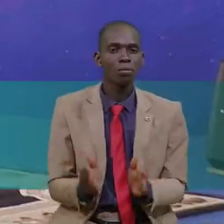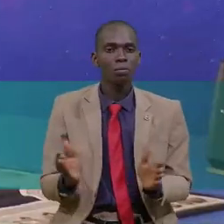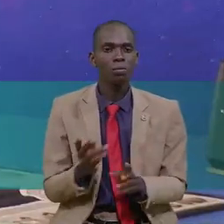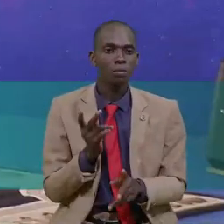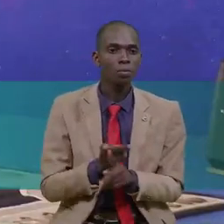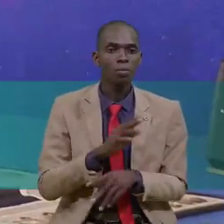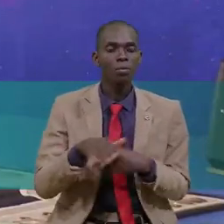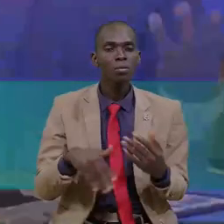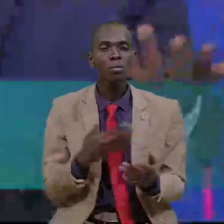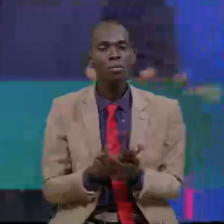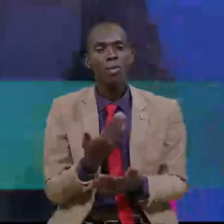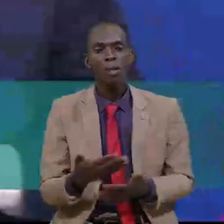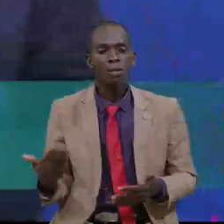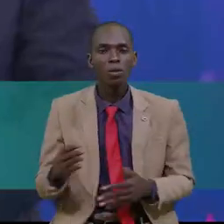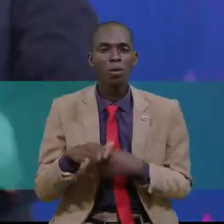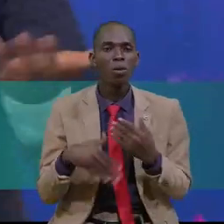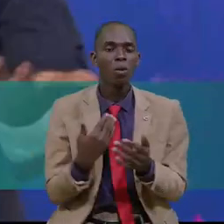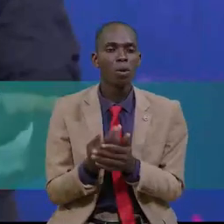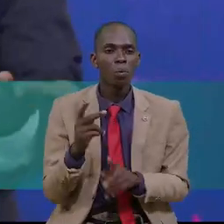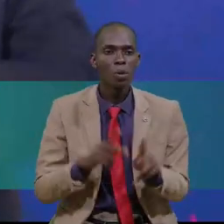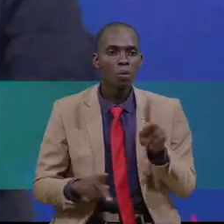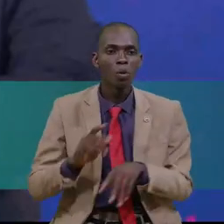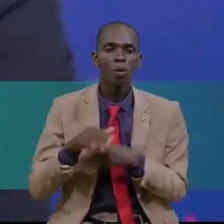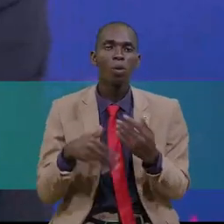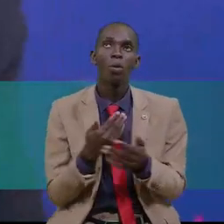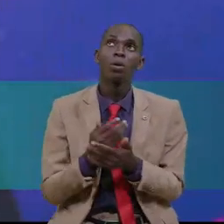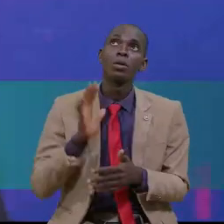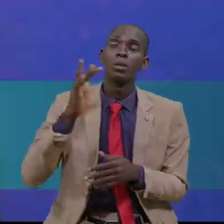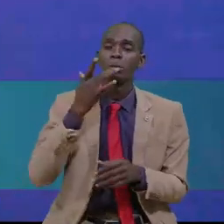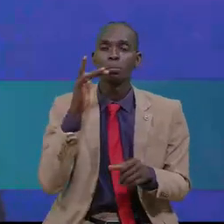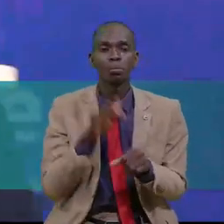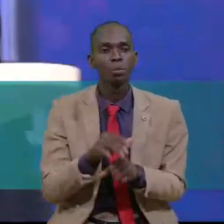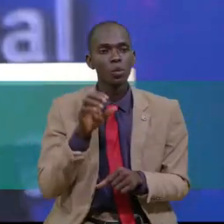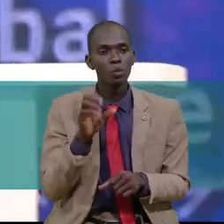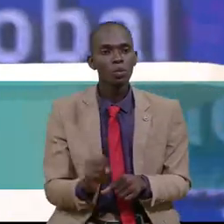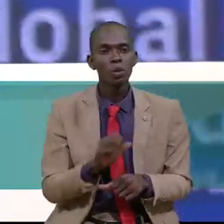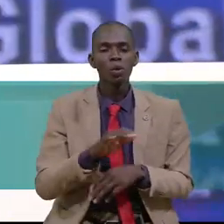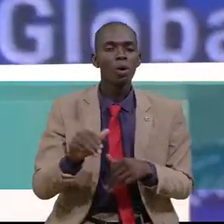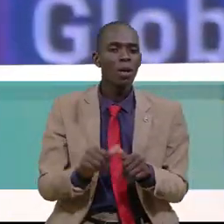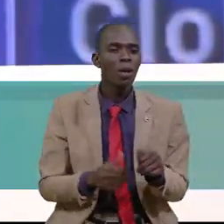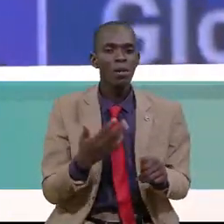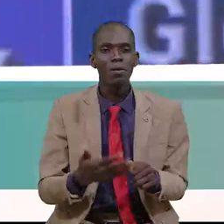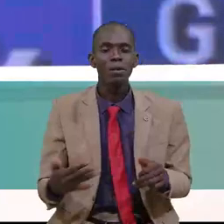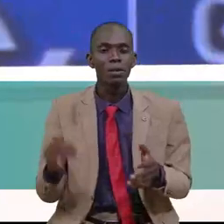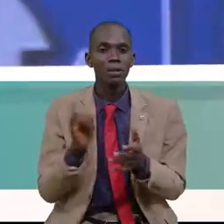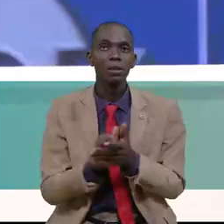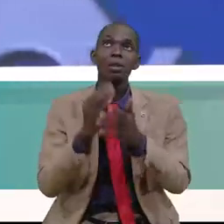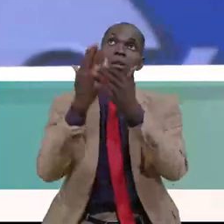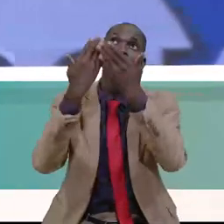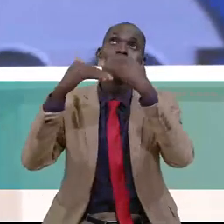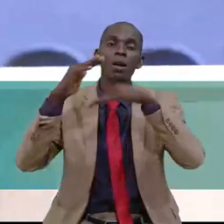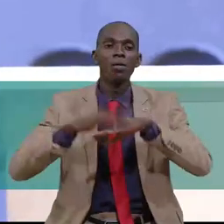toute personne, soutenant les croyants, soutenant même ses promesses, soutenant tout ce que